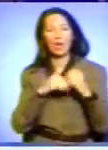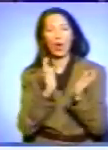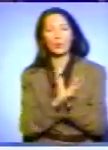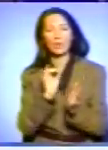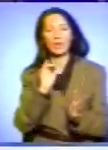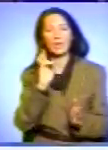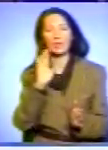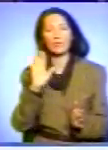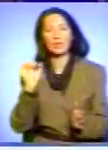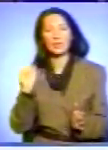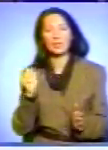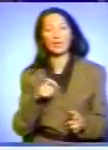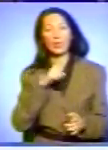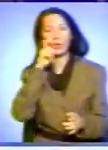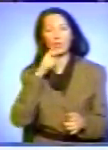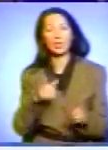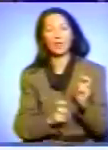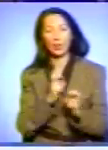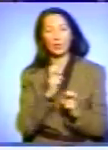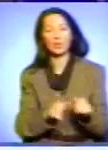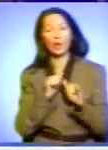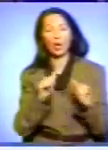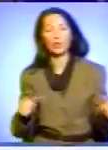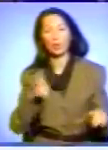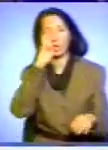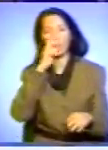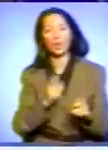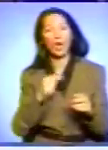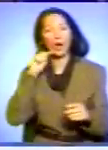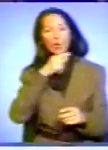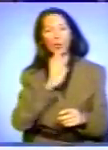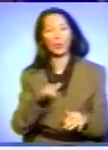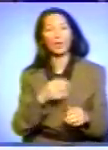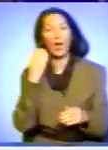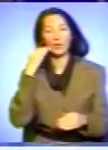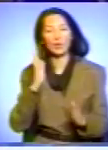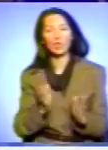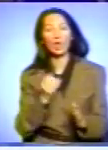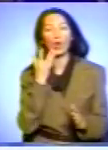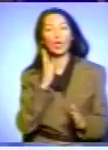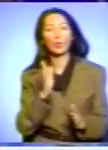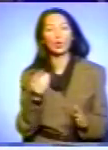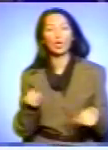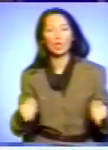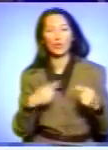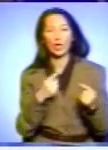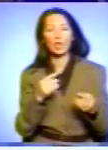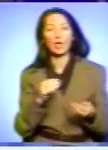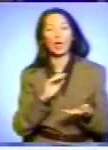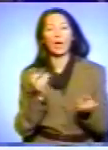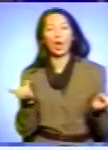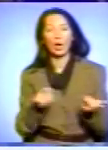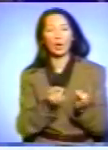виробництво. Адже розвиток державної економіки стане ефективнішим лише коли будуть створені сприятливі умови для роботи інвесторів